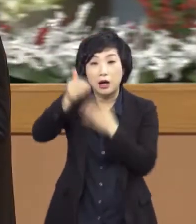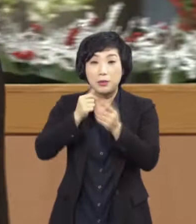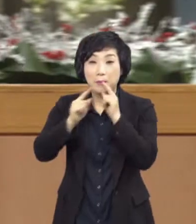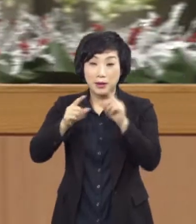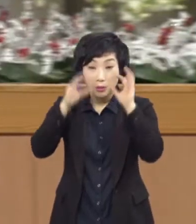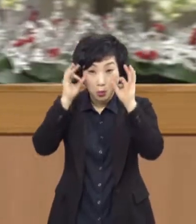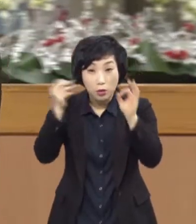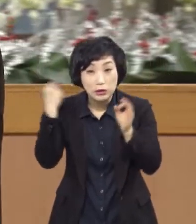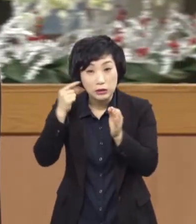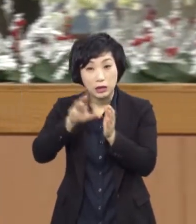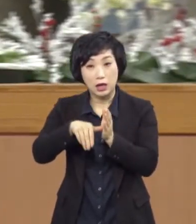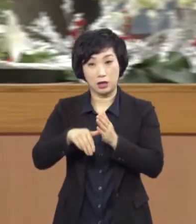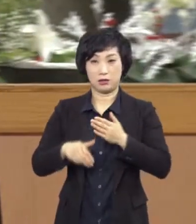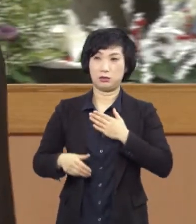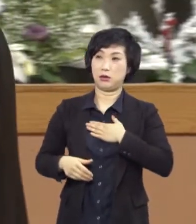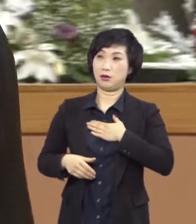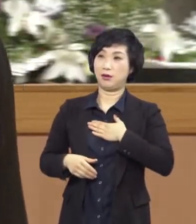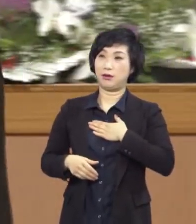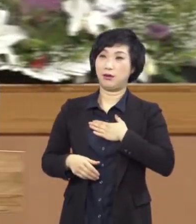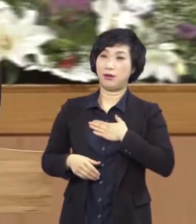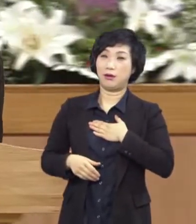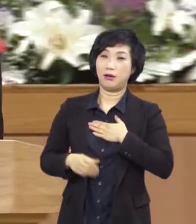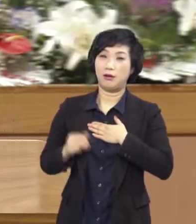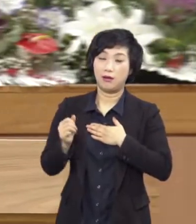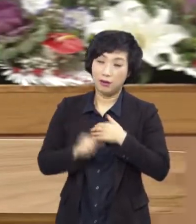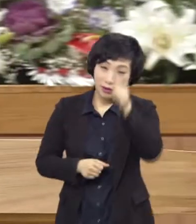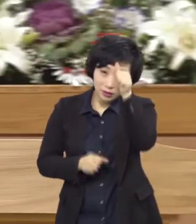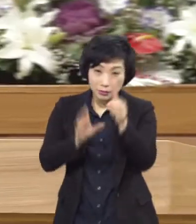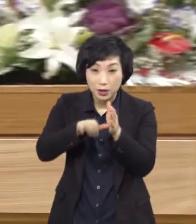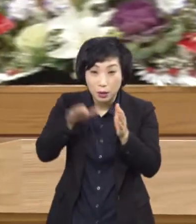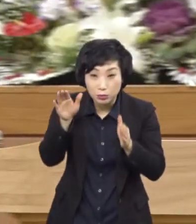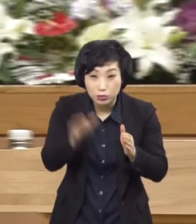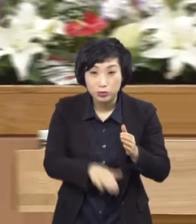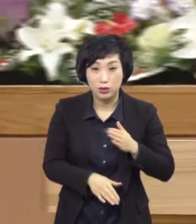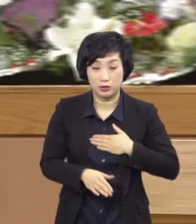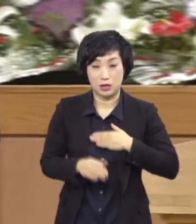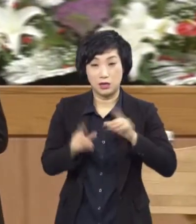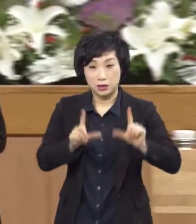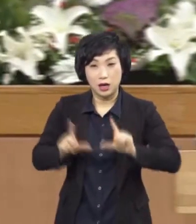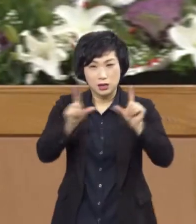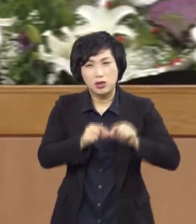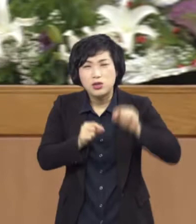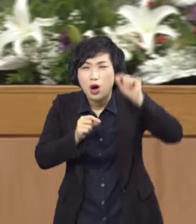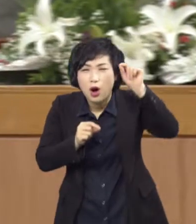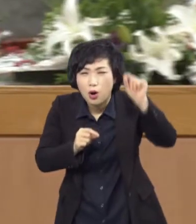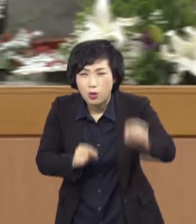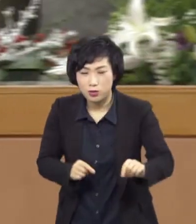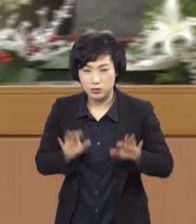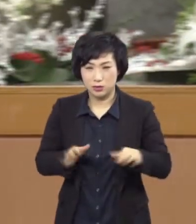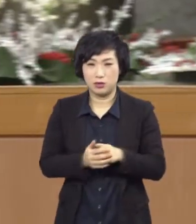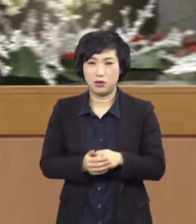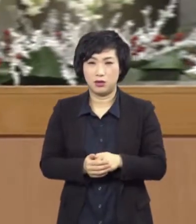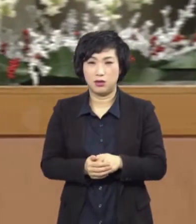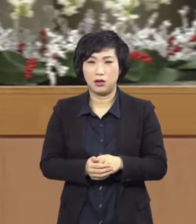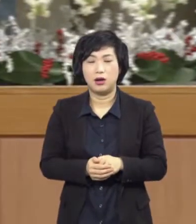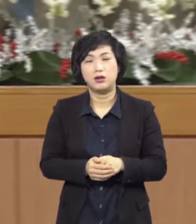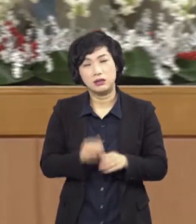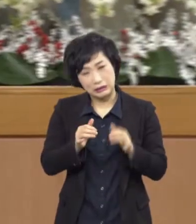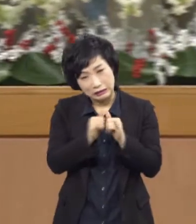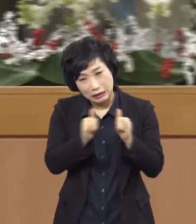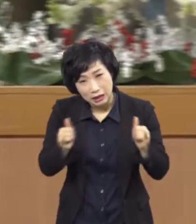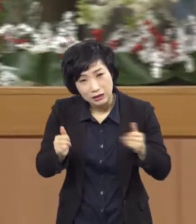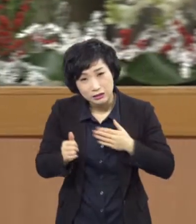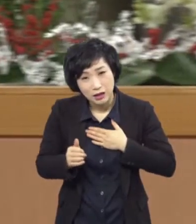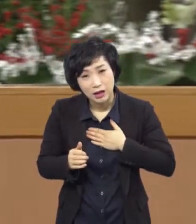야 나는 아담 때부터 영혼이 죽어야 하는 숙명적인 인간이요